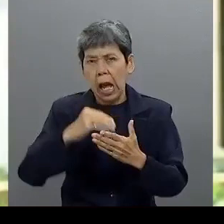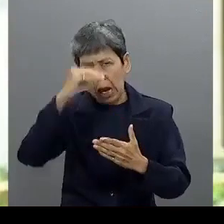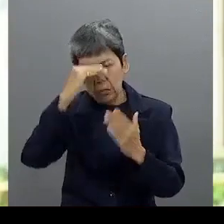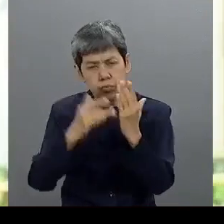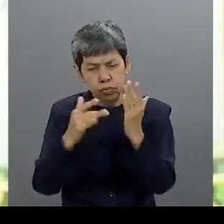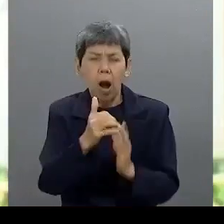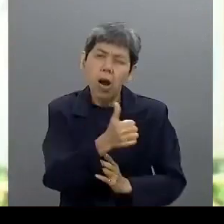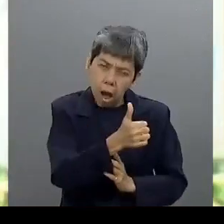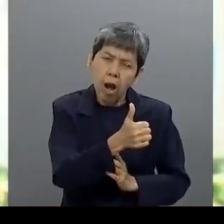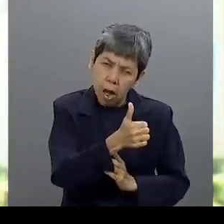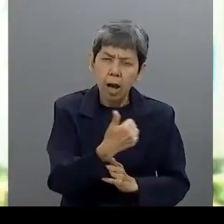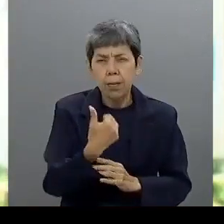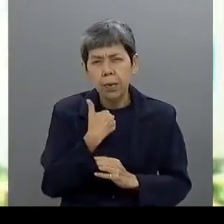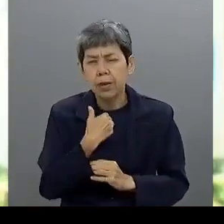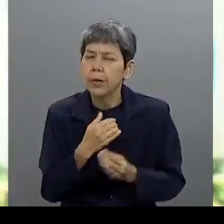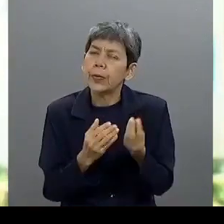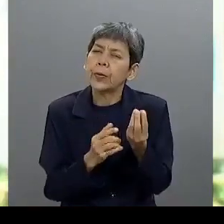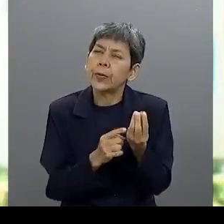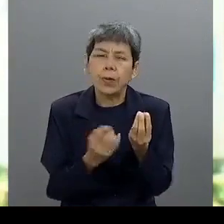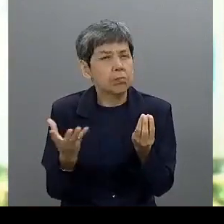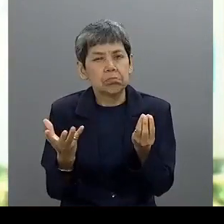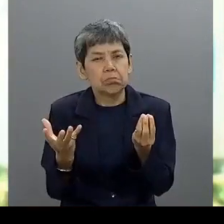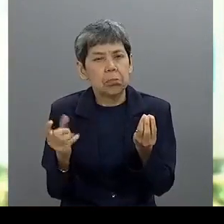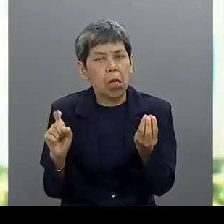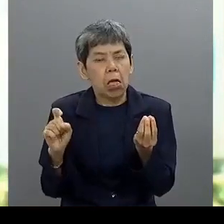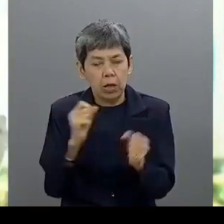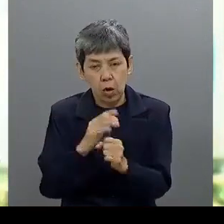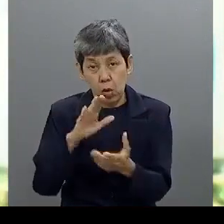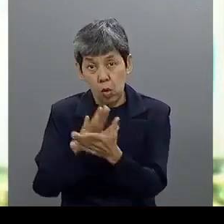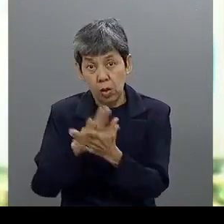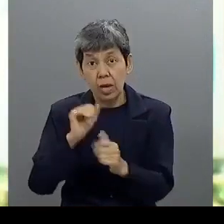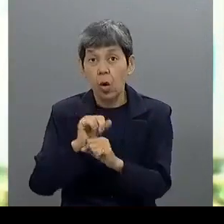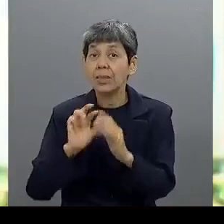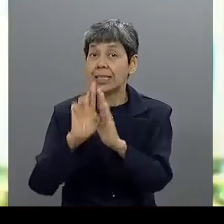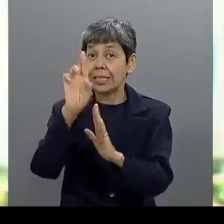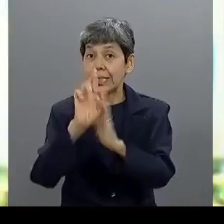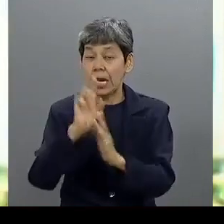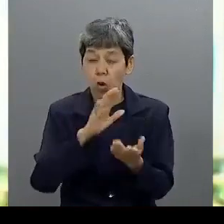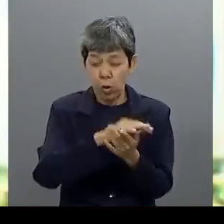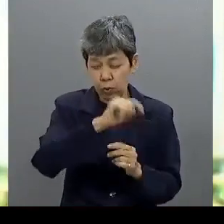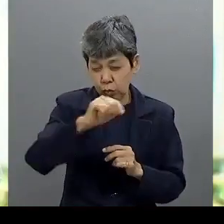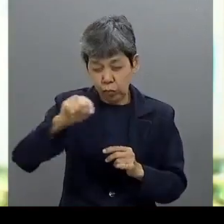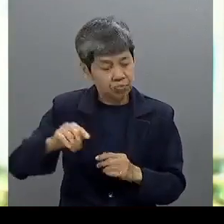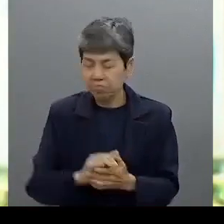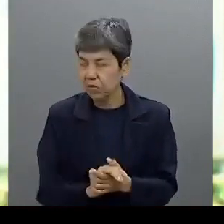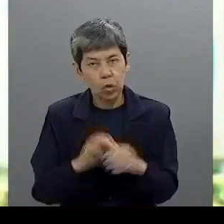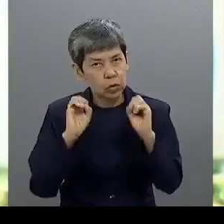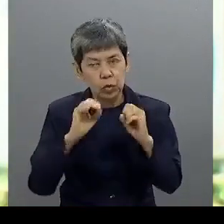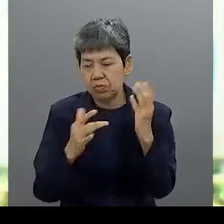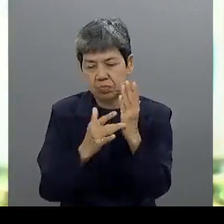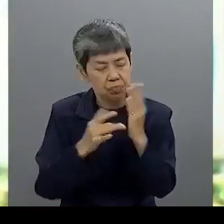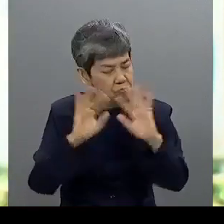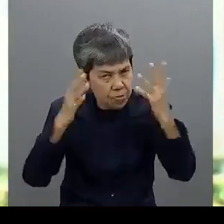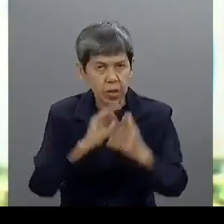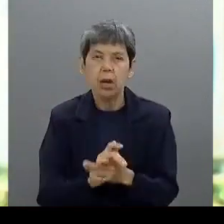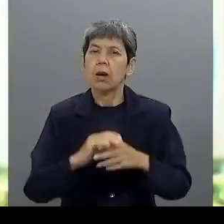แต่มีจำนวนไม่มากขณะที่พื้นที่โรงเรียนสูงที่จังหวัดเชียงรายหลายโรงเรียนนะครับไม่มีการสอนออนไลน์เนื่องจากไม่มีความ